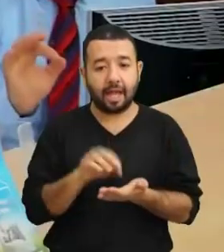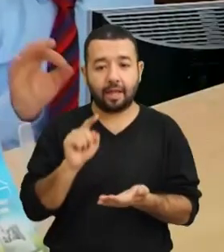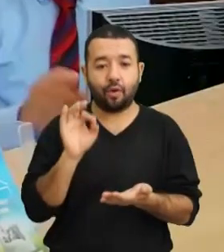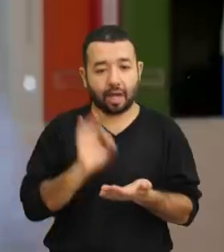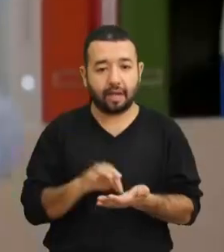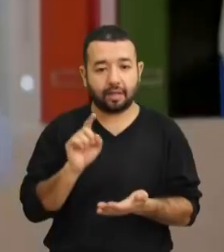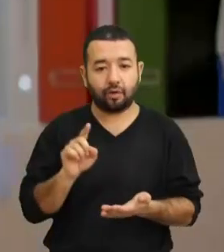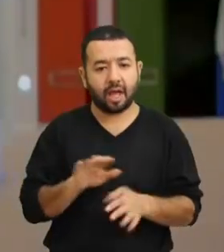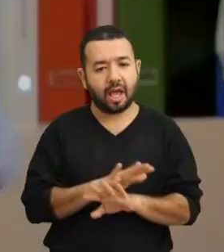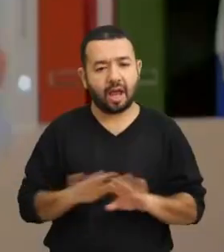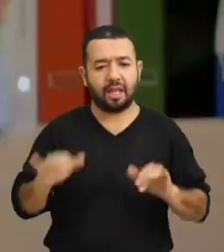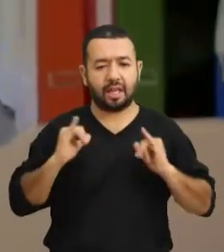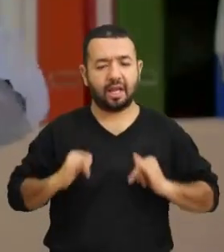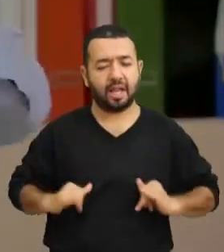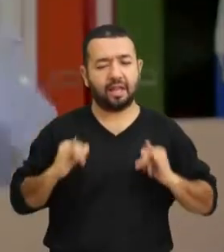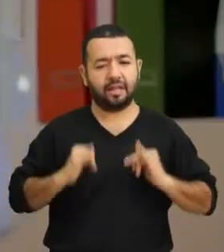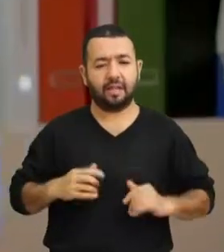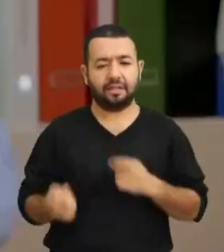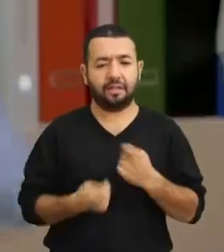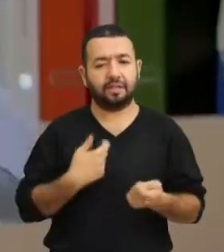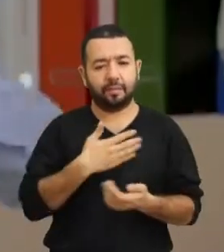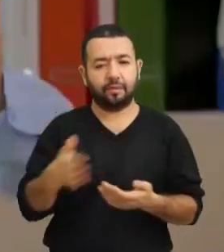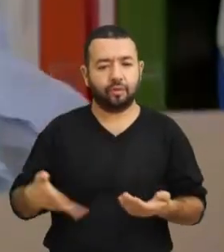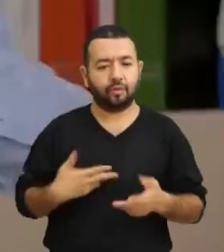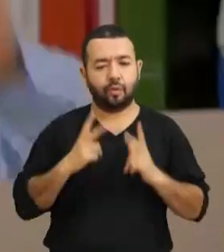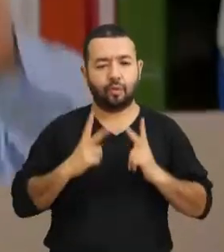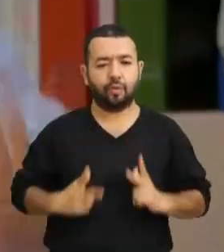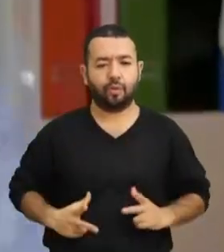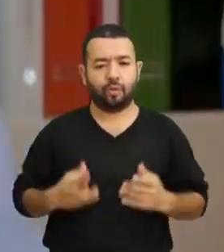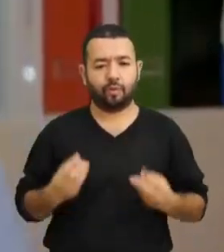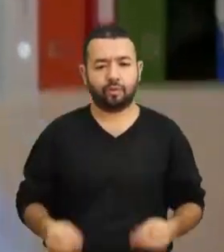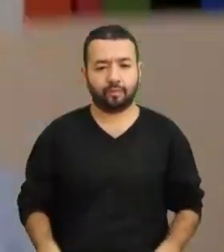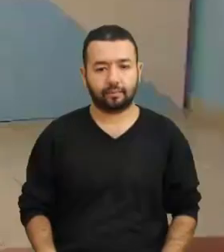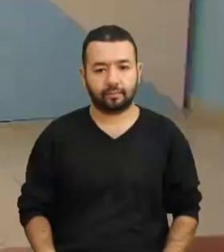Aynen öyle. Artık rahat rahat çalışabiliriz. Oh, oh.